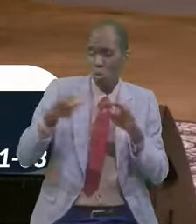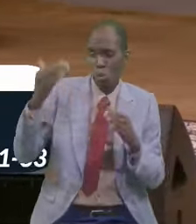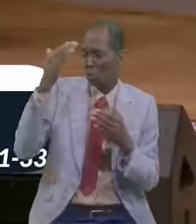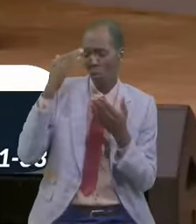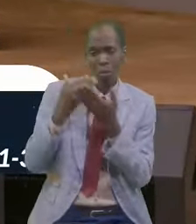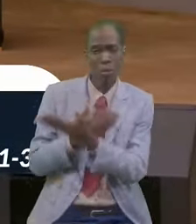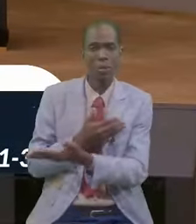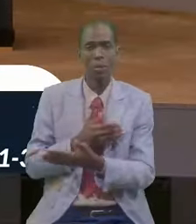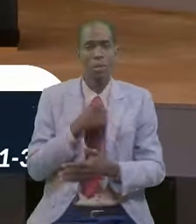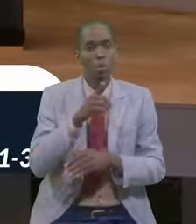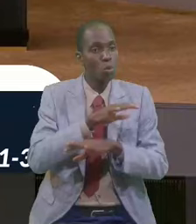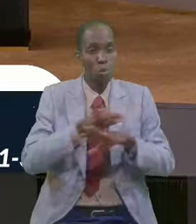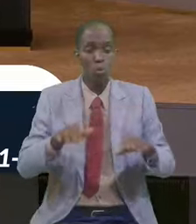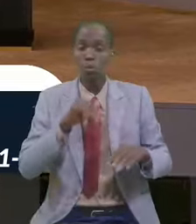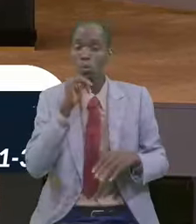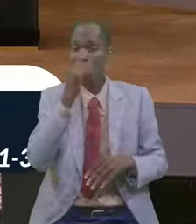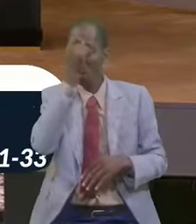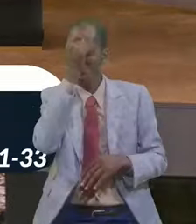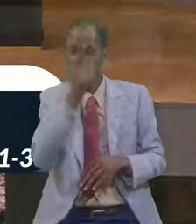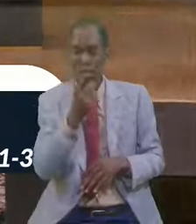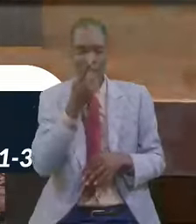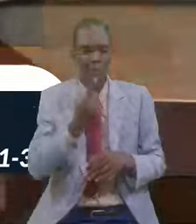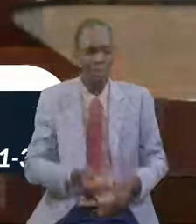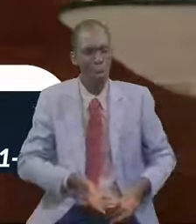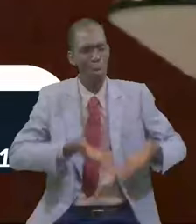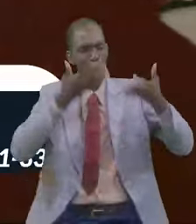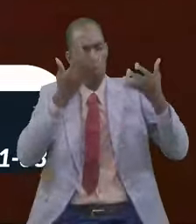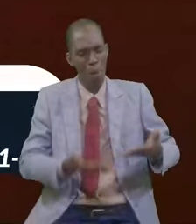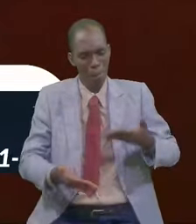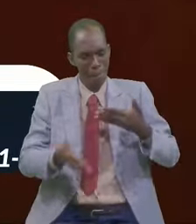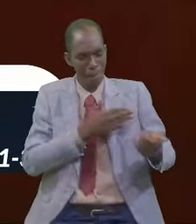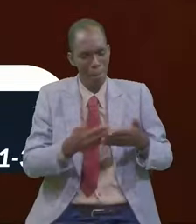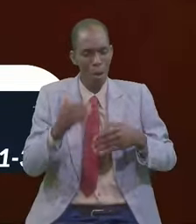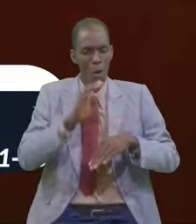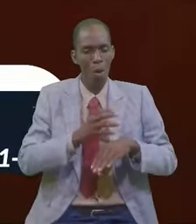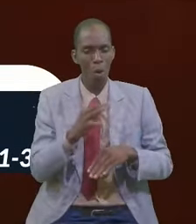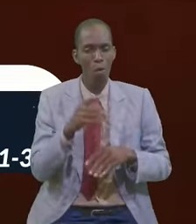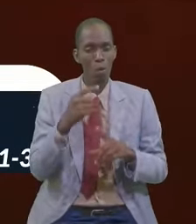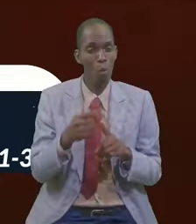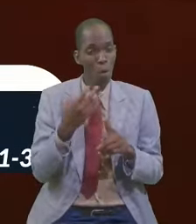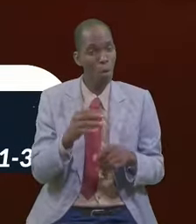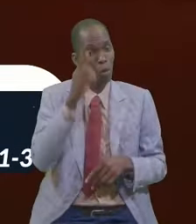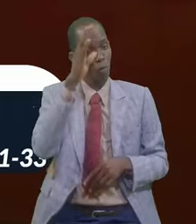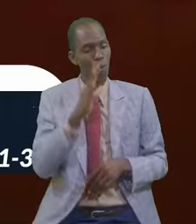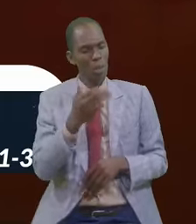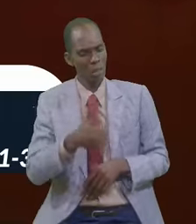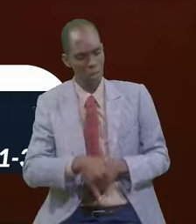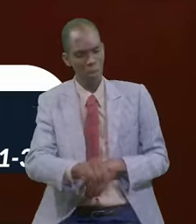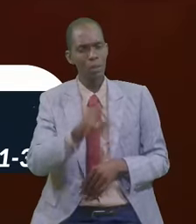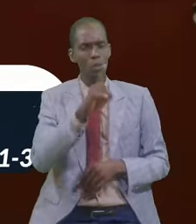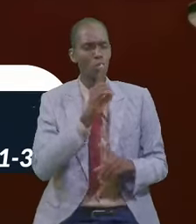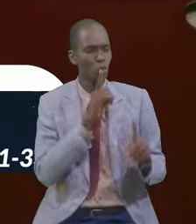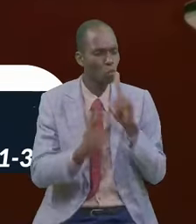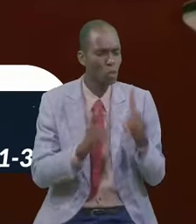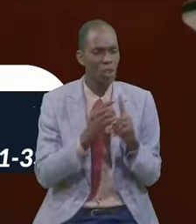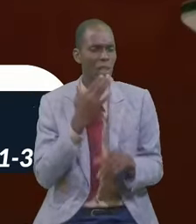ne comprennent pas les choses principales de la parole de Dieu. Cependant,